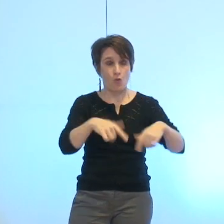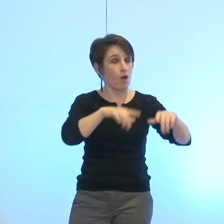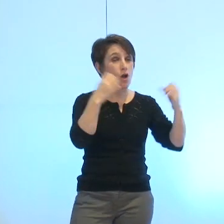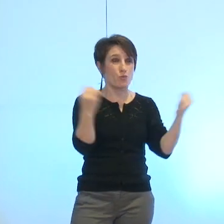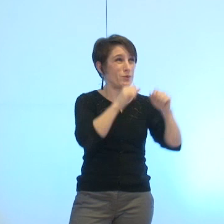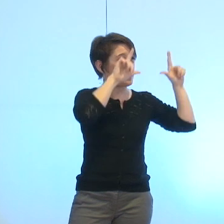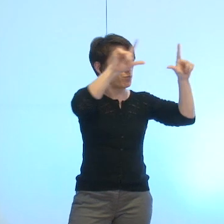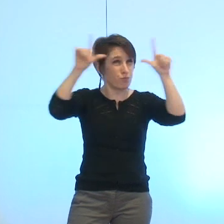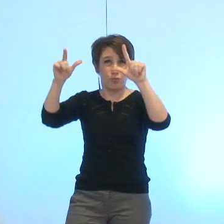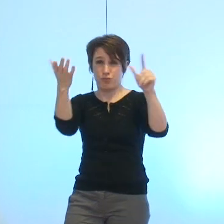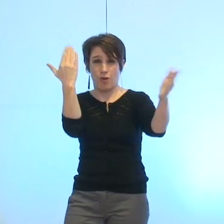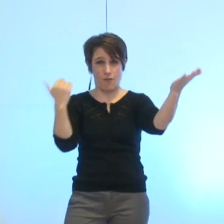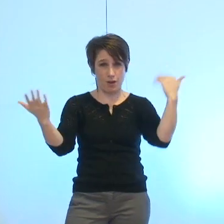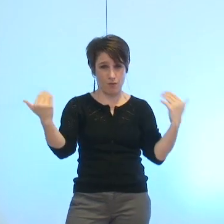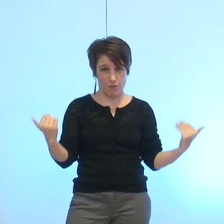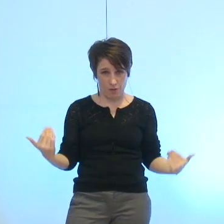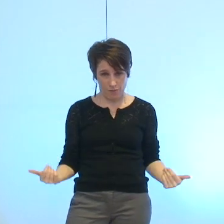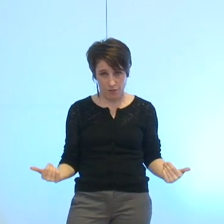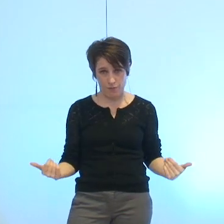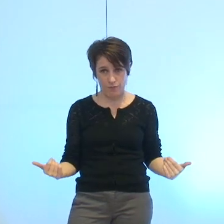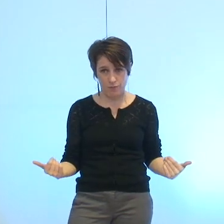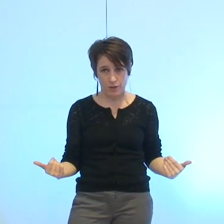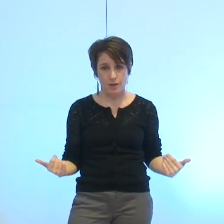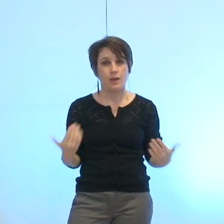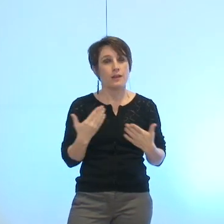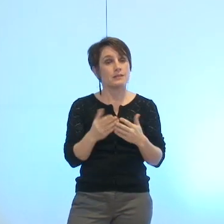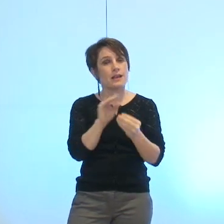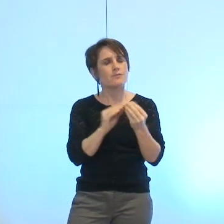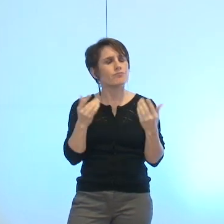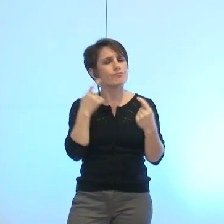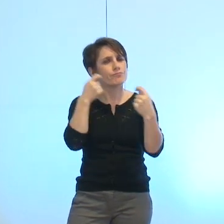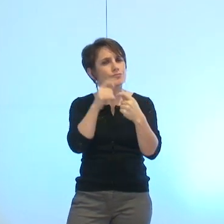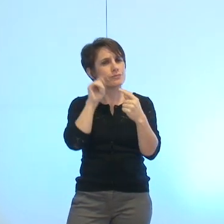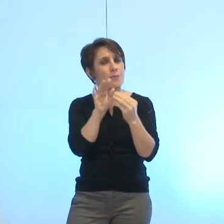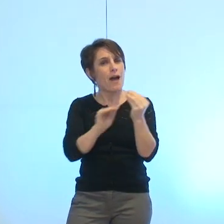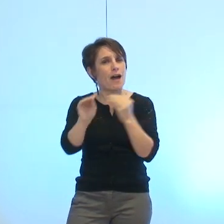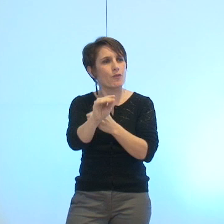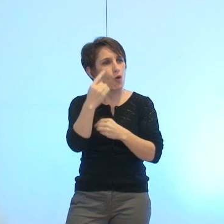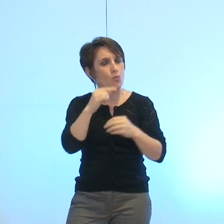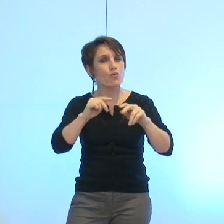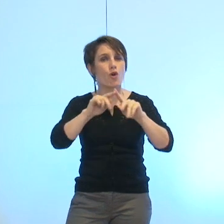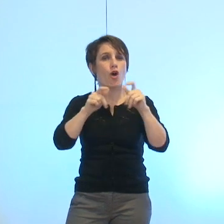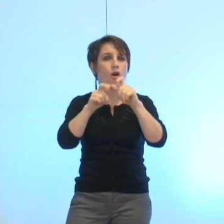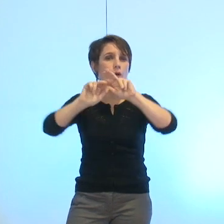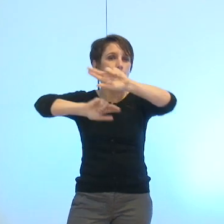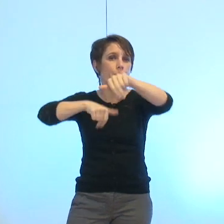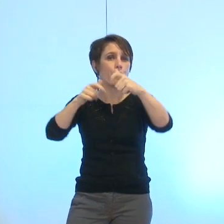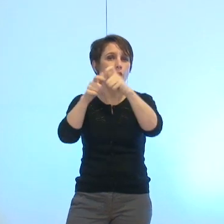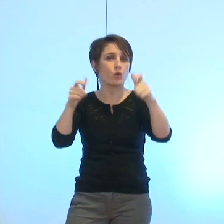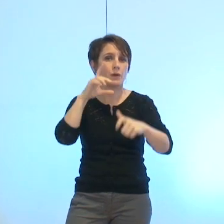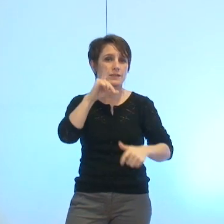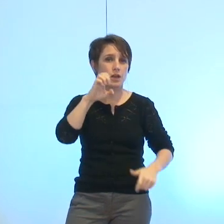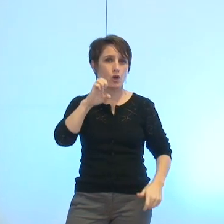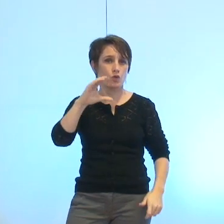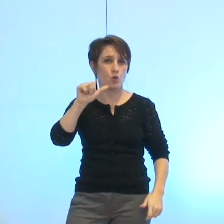publicitaire il s'agit des avenants au contrat avec la société deco madame Leureux en cohérence